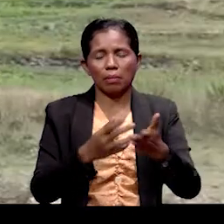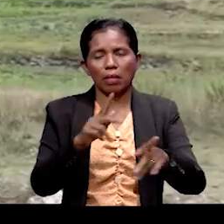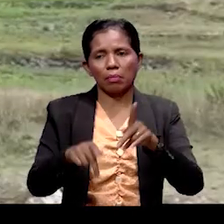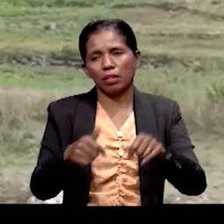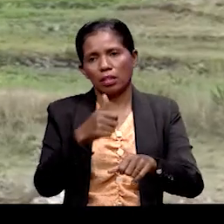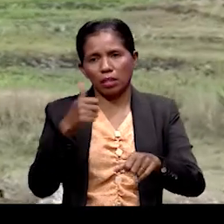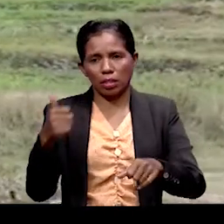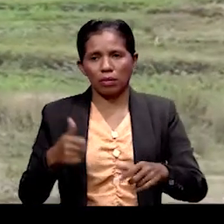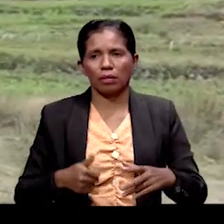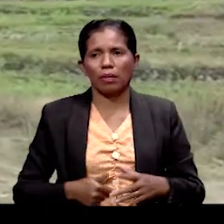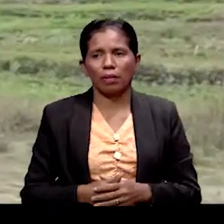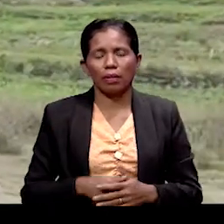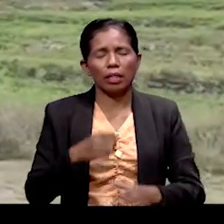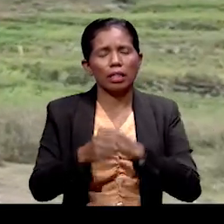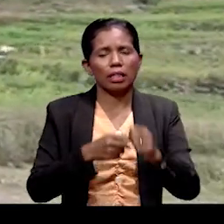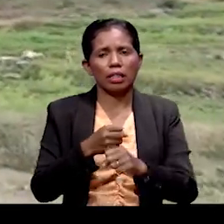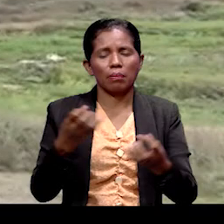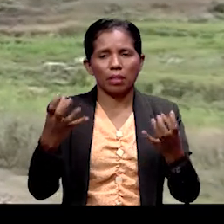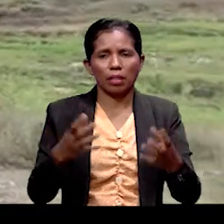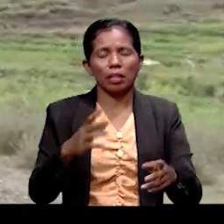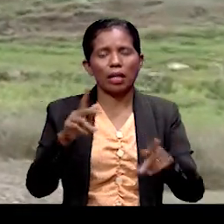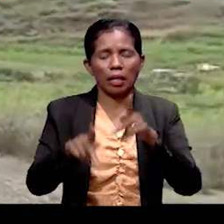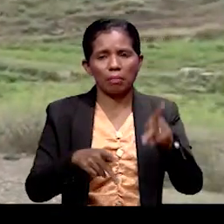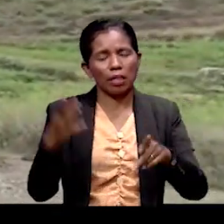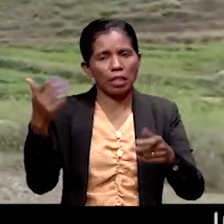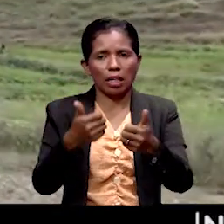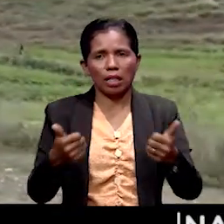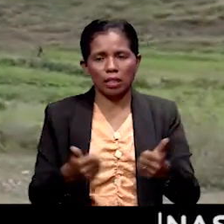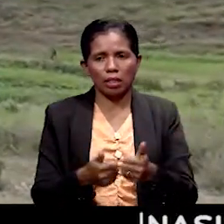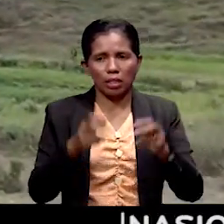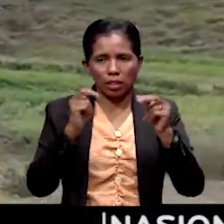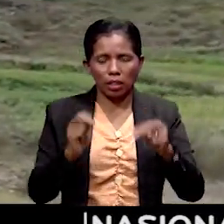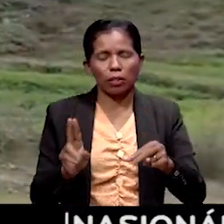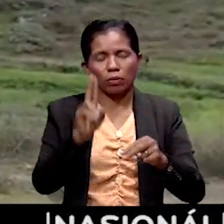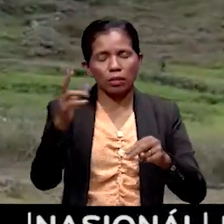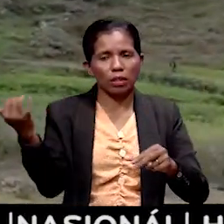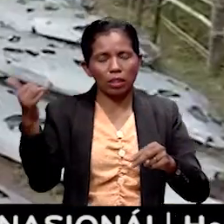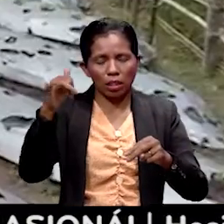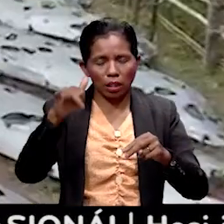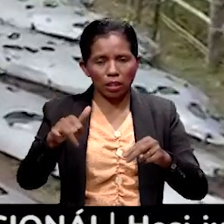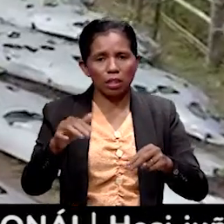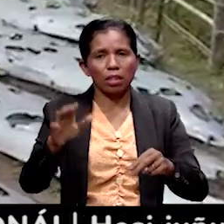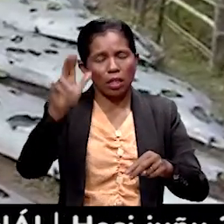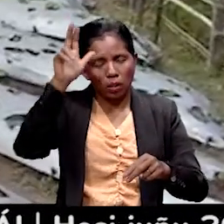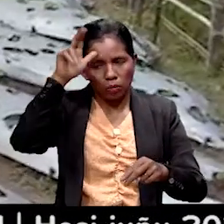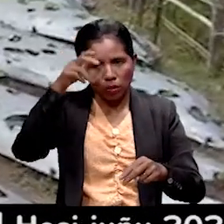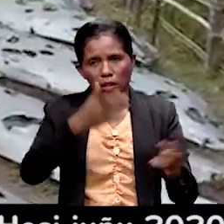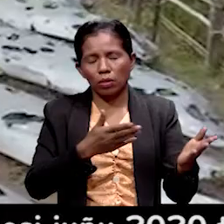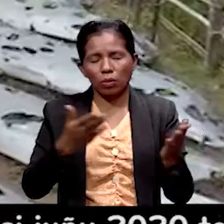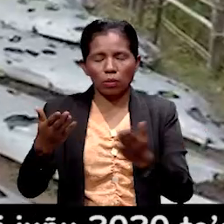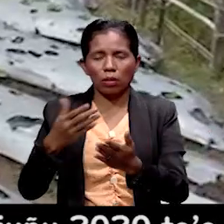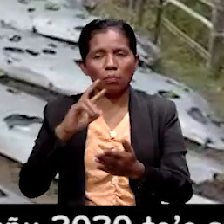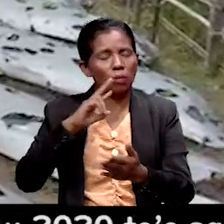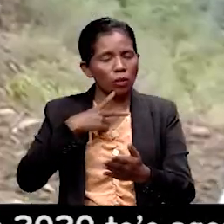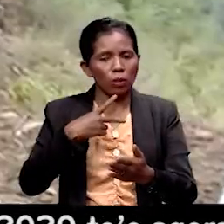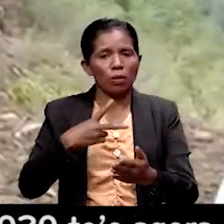iha teritori laran tinambara kona komunidade iha aldea refere obrigado tenki uja sirnia kuda hodi lori produto lokal ba merkadu iha Maubisi vila.